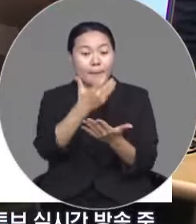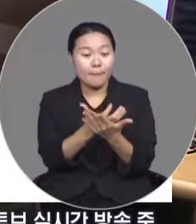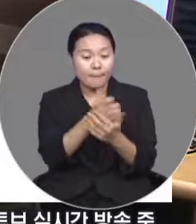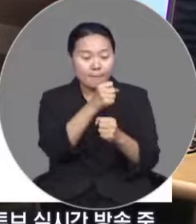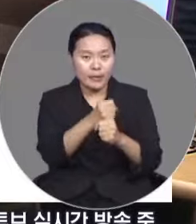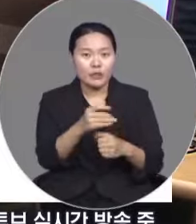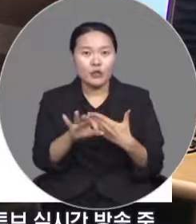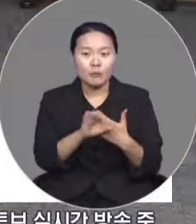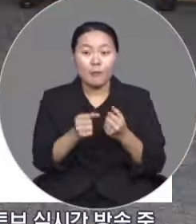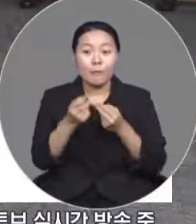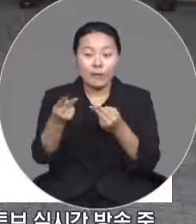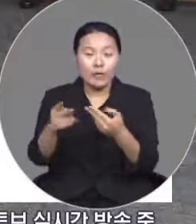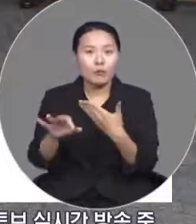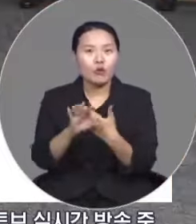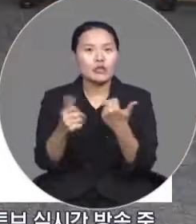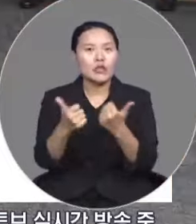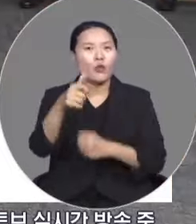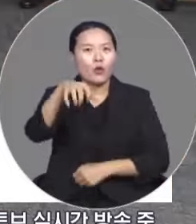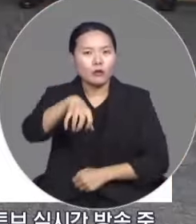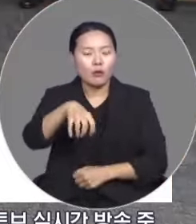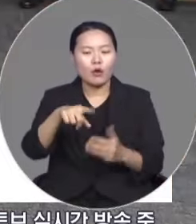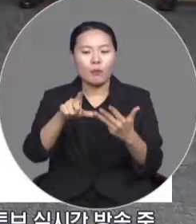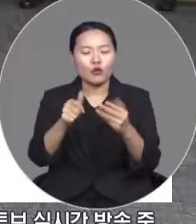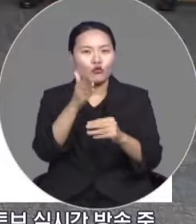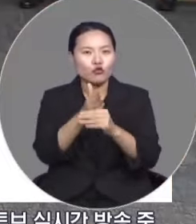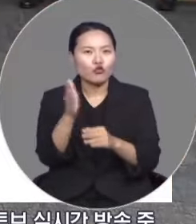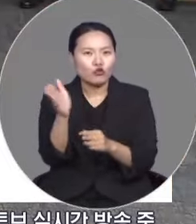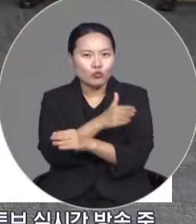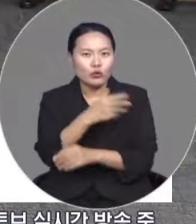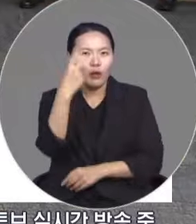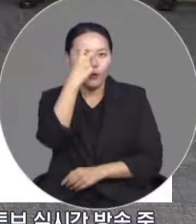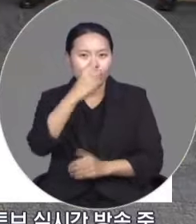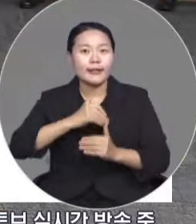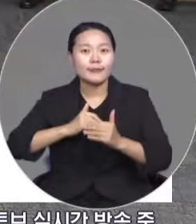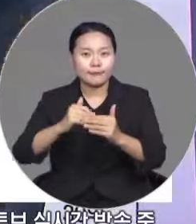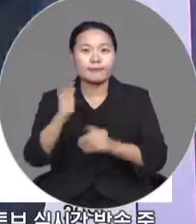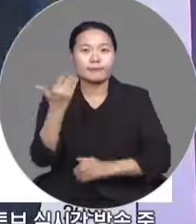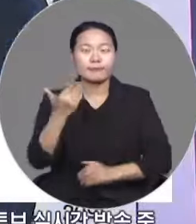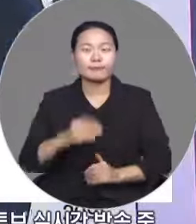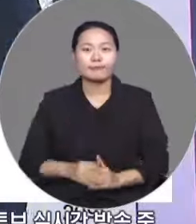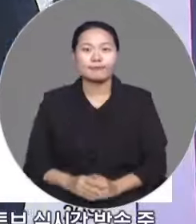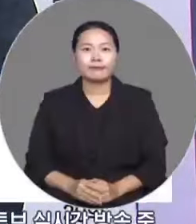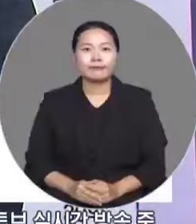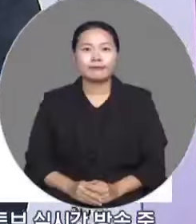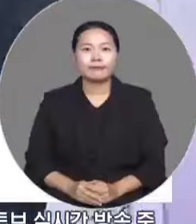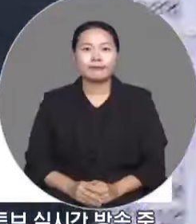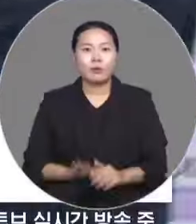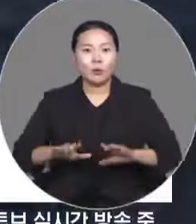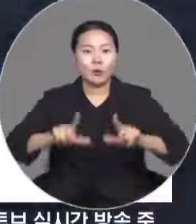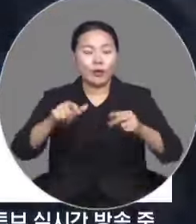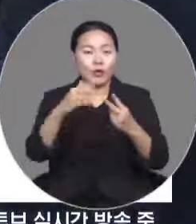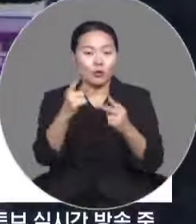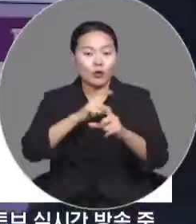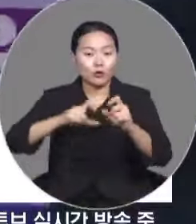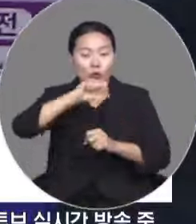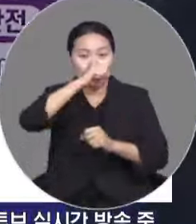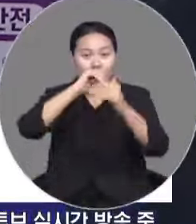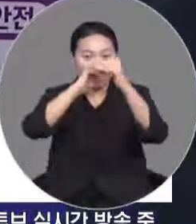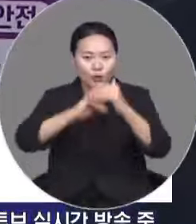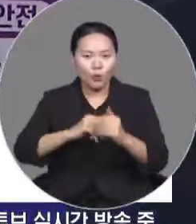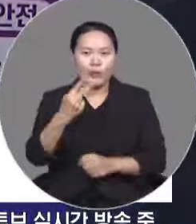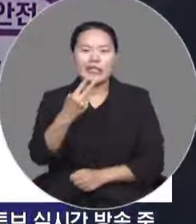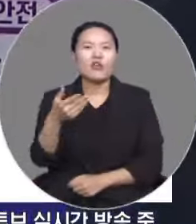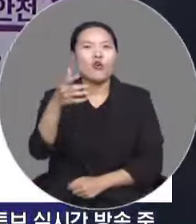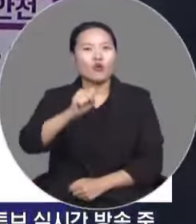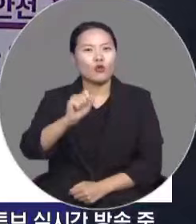편성해 의회로 보내면 8월 중순부터 의회의 예산안 심사가 시작됩니다. 올해 2회 추경은 2천억